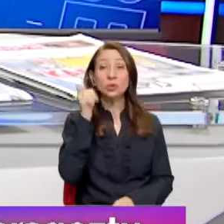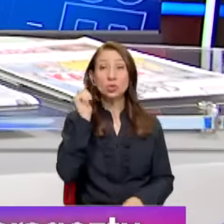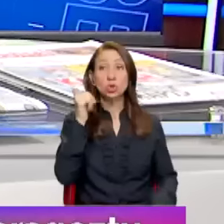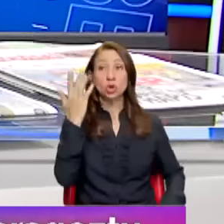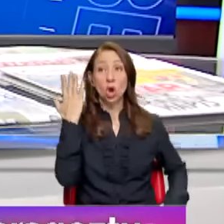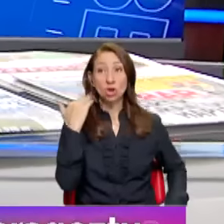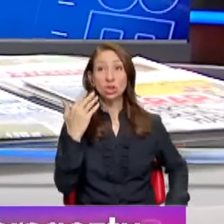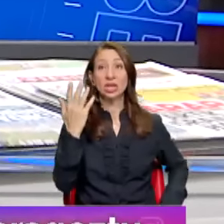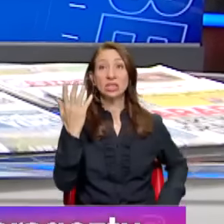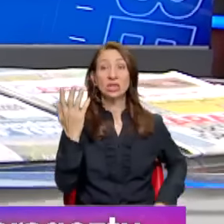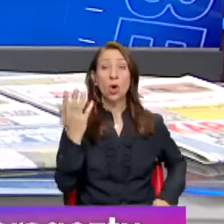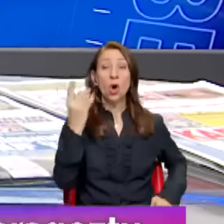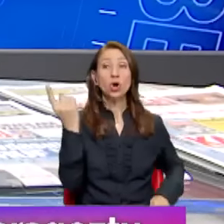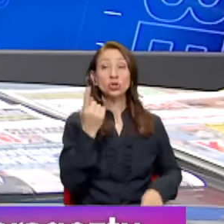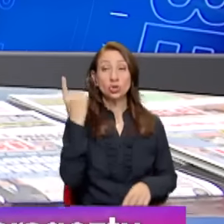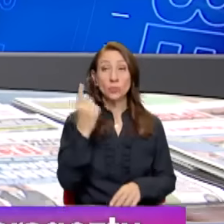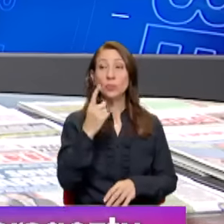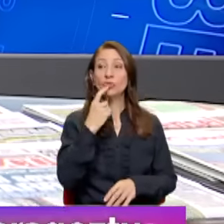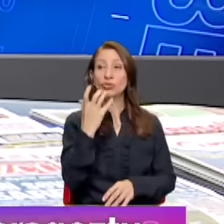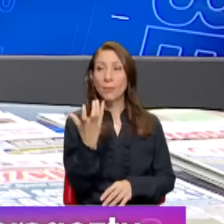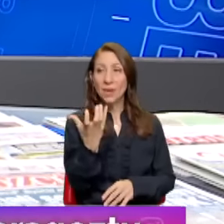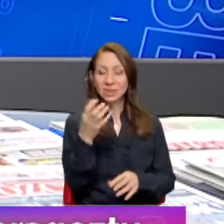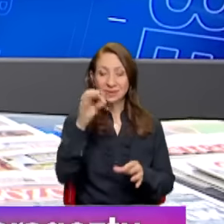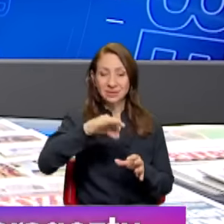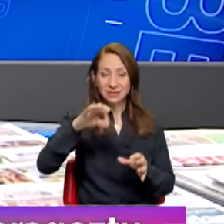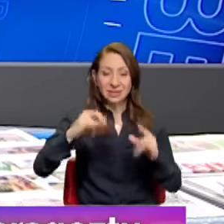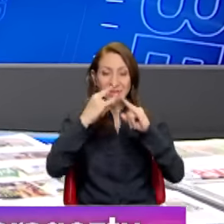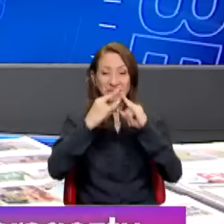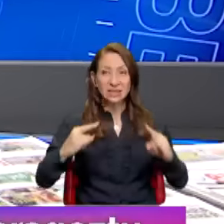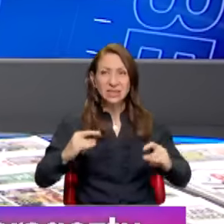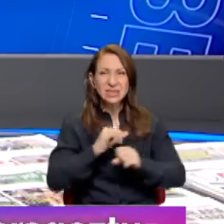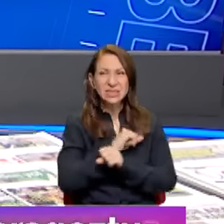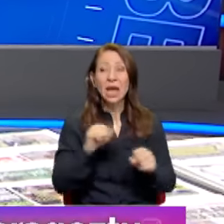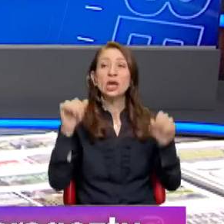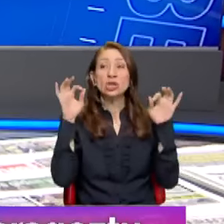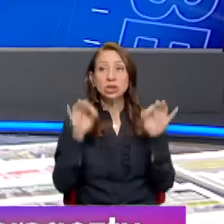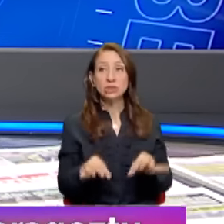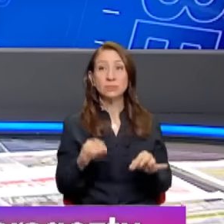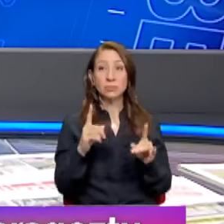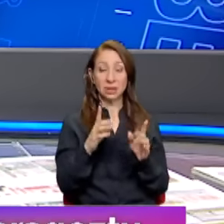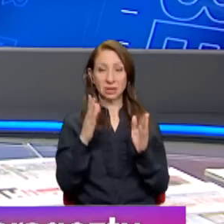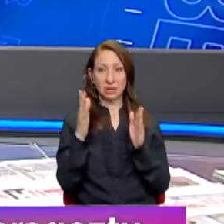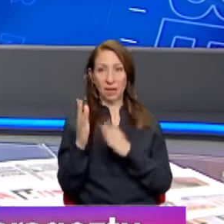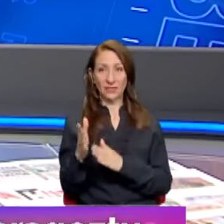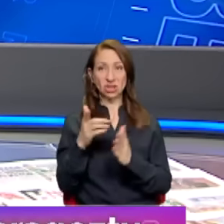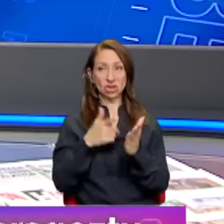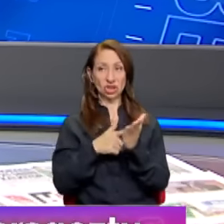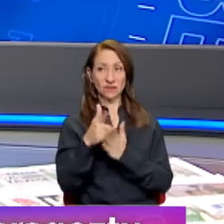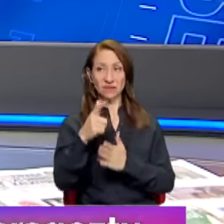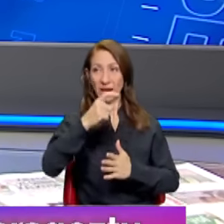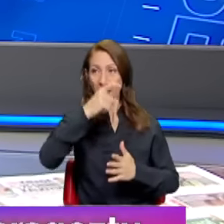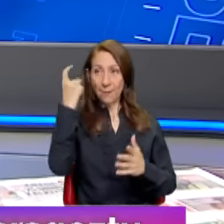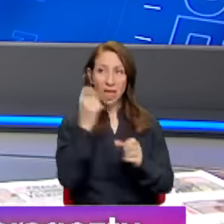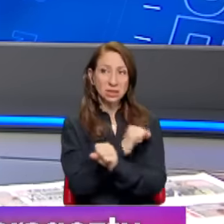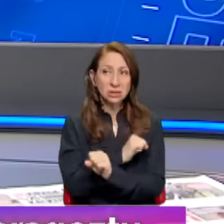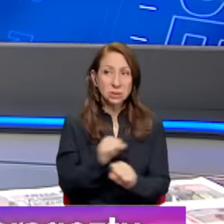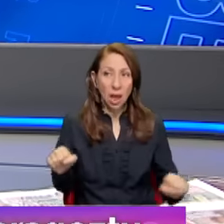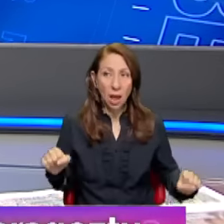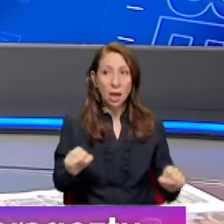gün önce çıkan hortum domates ekili seraları vurmuştu şimdi bir taraftan Tabii çiftçinin emeği heba